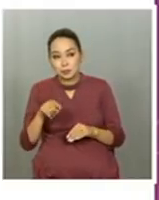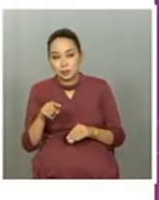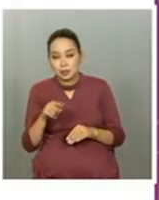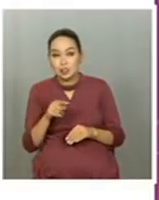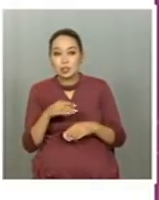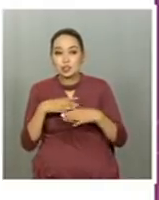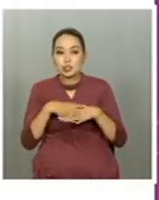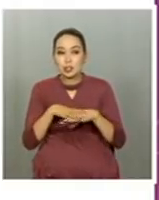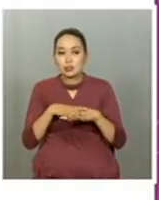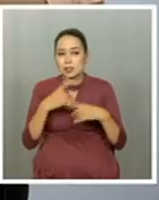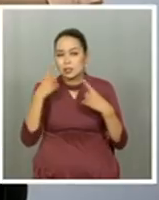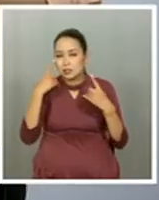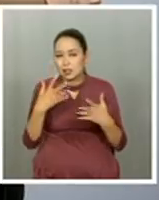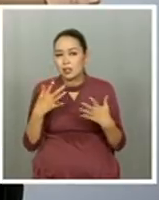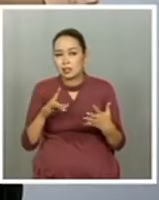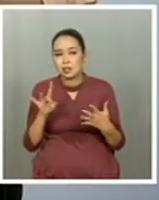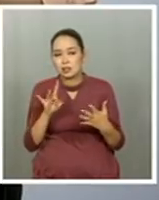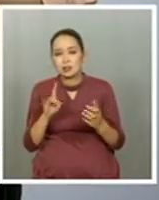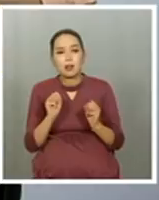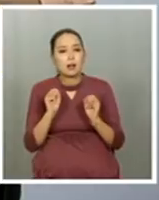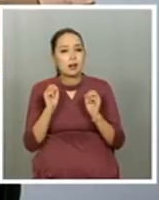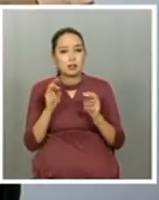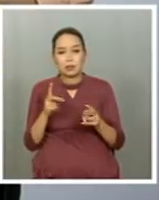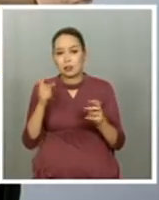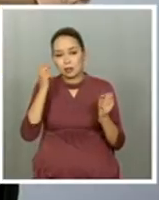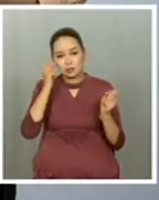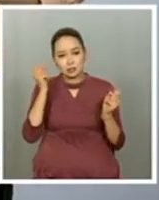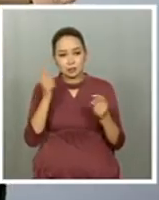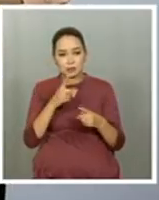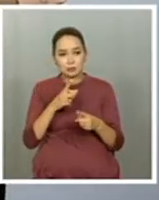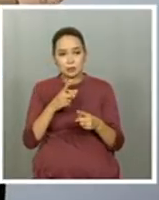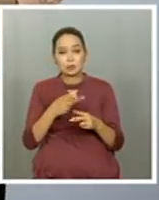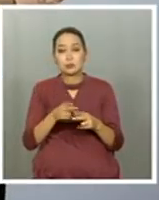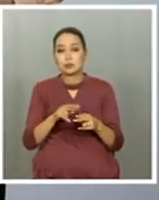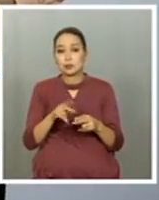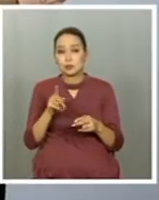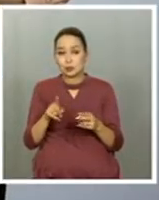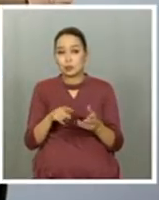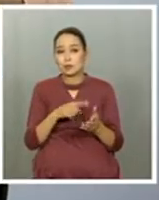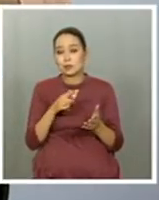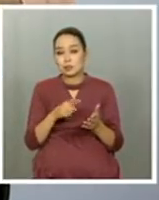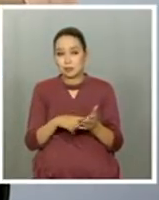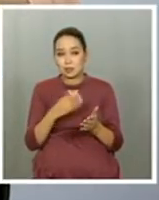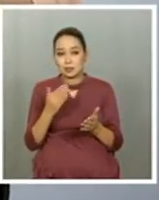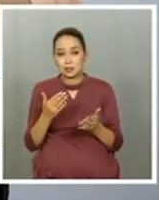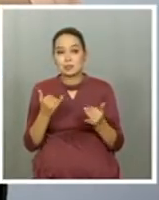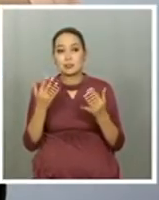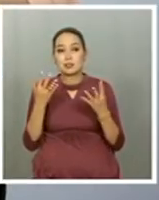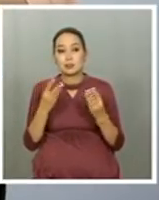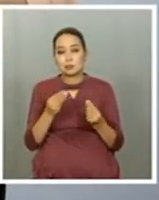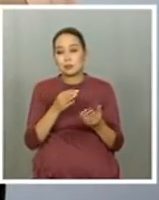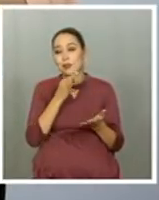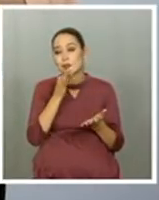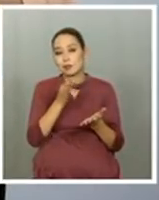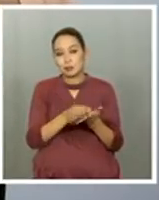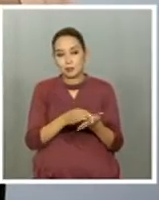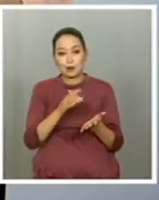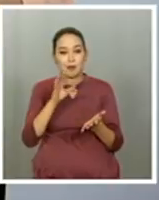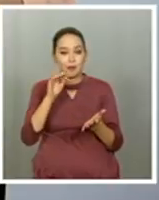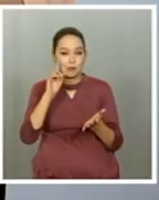Жасушалардың нақты мөлшерлерін қалай анықтаймыз? Осы және өзгеде сұрақтарға сіздер жауап табалат деп ойлаймын.